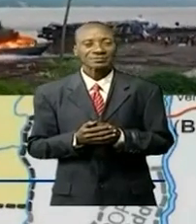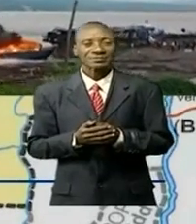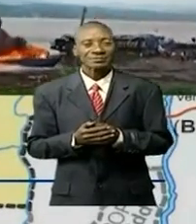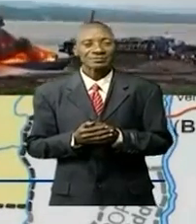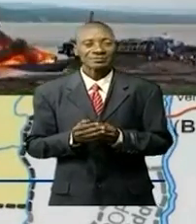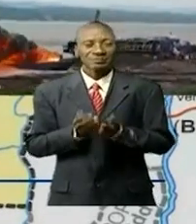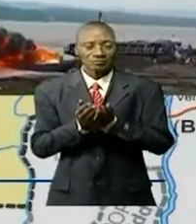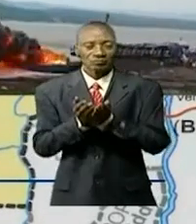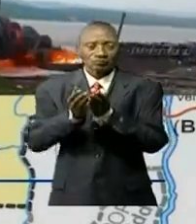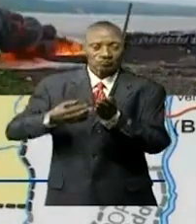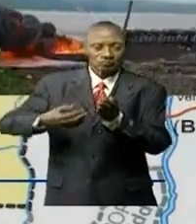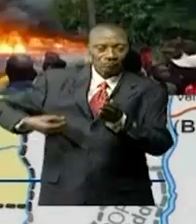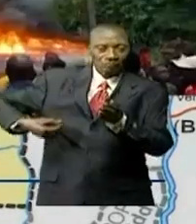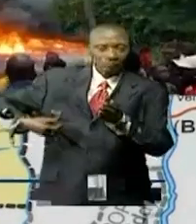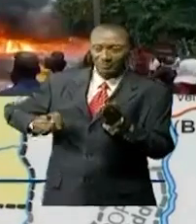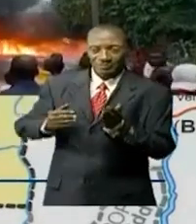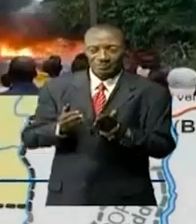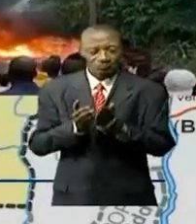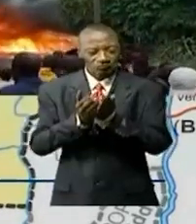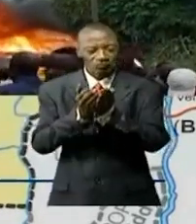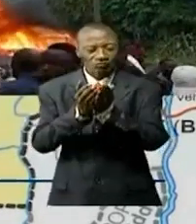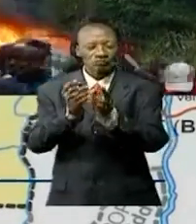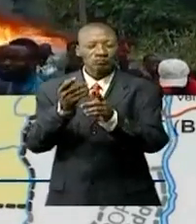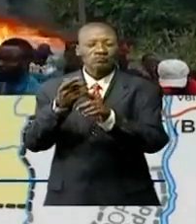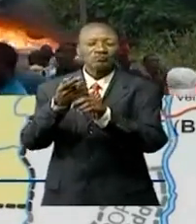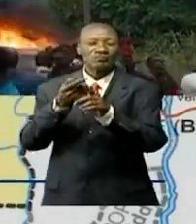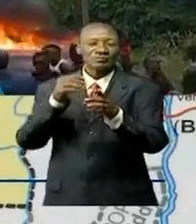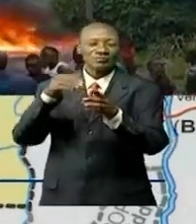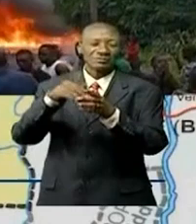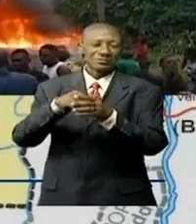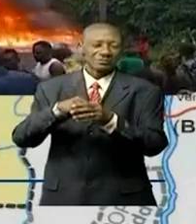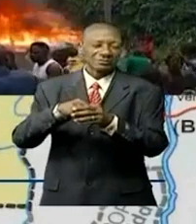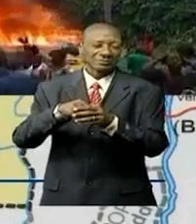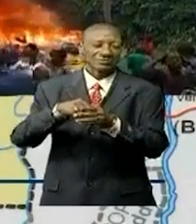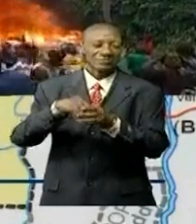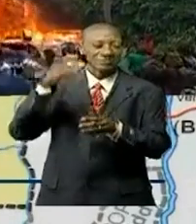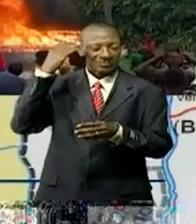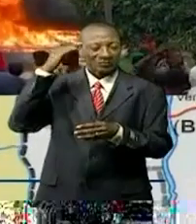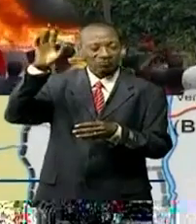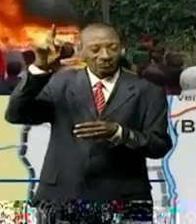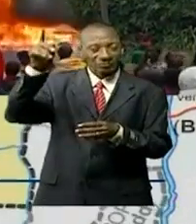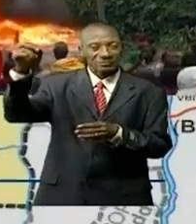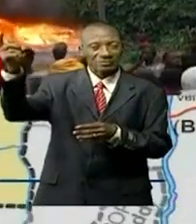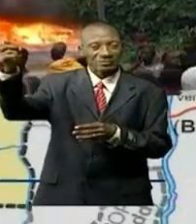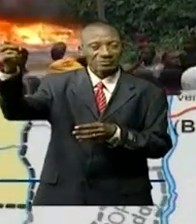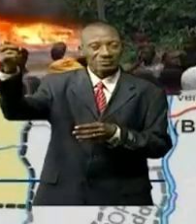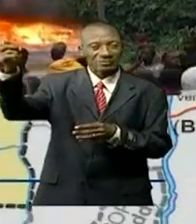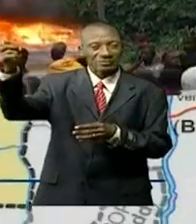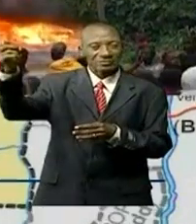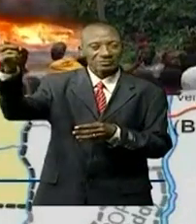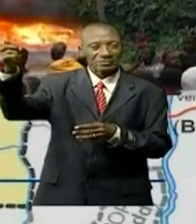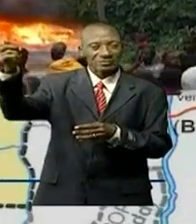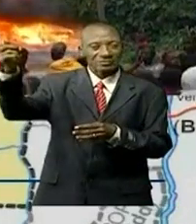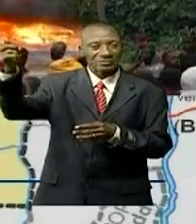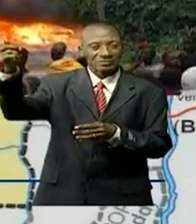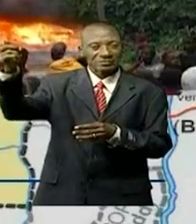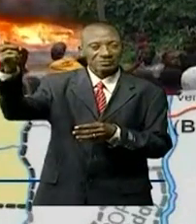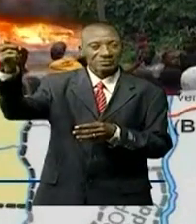kilomètre de la maison communale de Maluku. Et cette baleinière venait de H. de Borin.